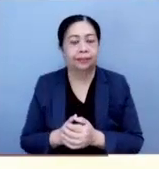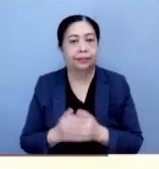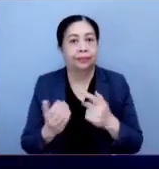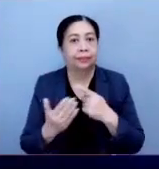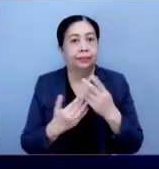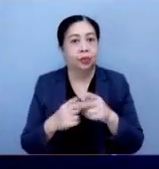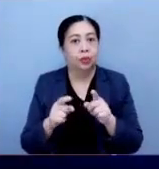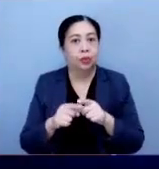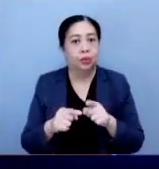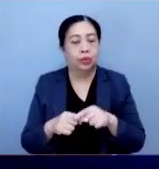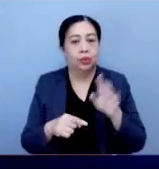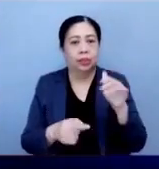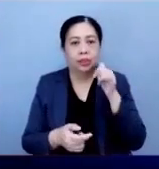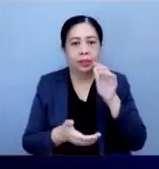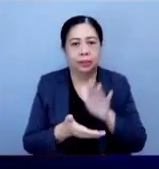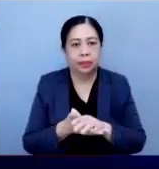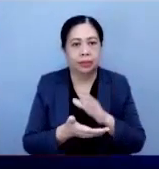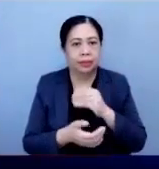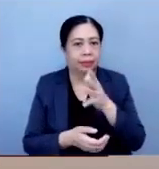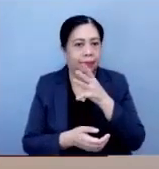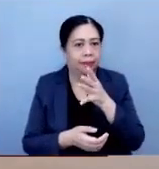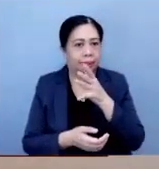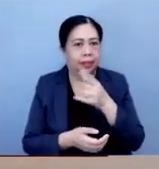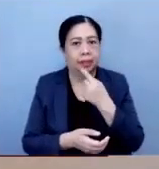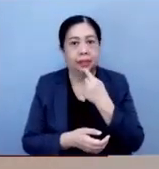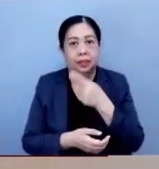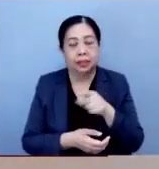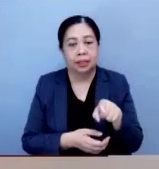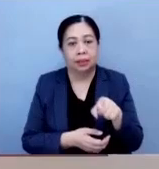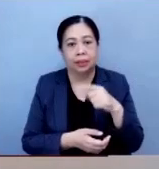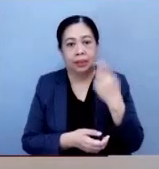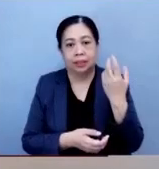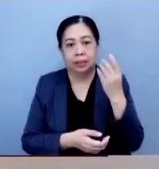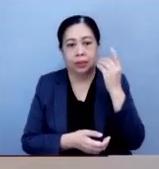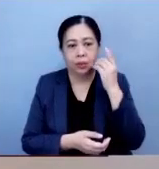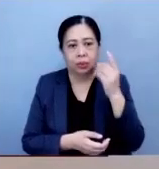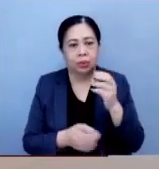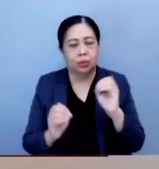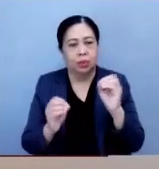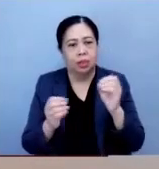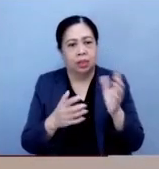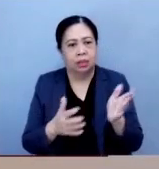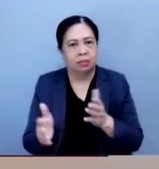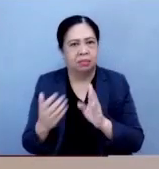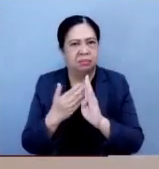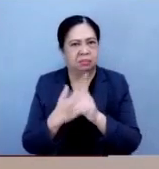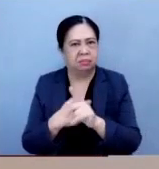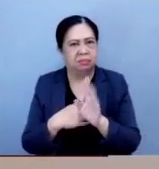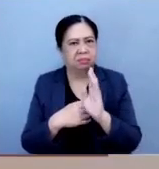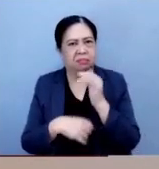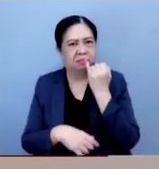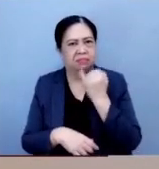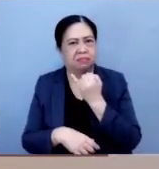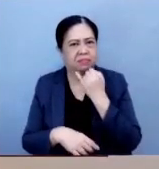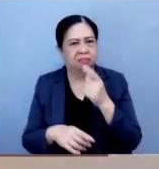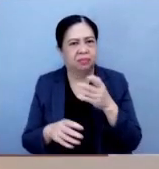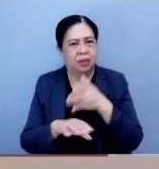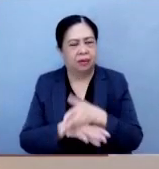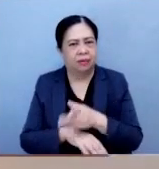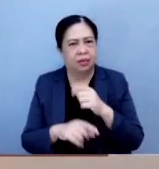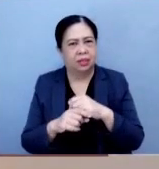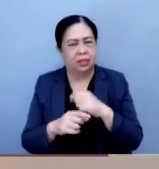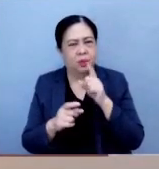programa rin ang kanyang asawa at ina. Ayon kay Jelinor, wala na siyang balak bumalik pa sa Israel matapos